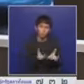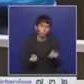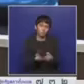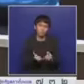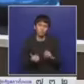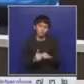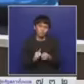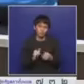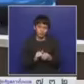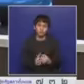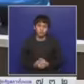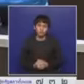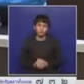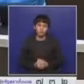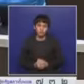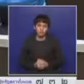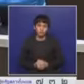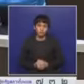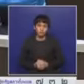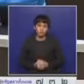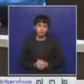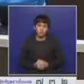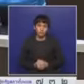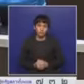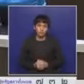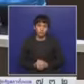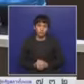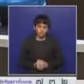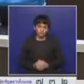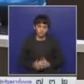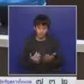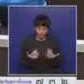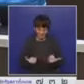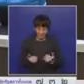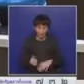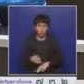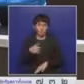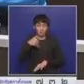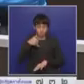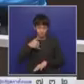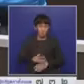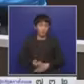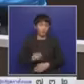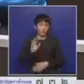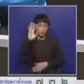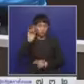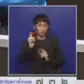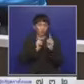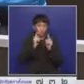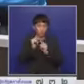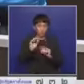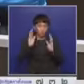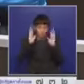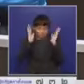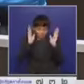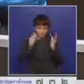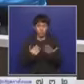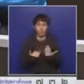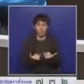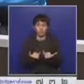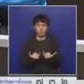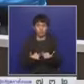ทั้งหมดวันนี้นะครับสิ่งที่ผมลุกขึ้นอภิปรายในนามพรรคภูมิใจไทยท่านประธานครับผมรู้ดี